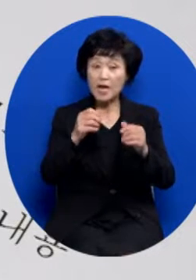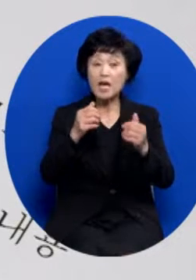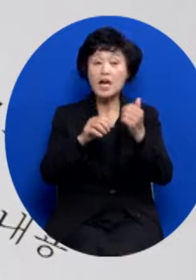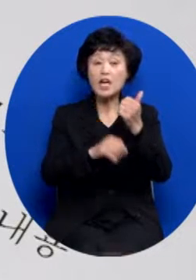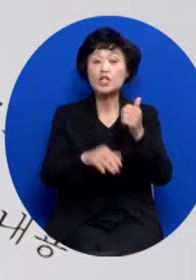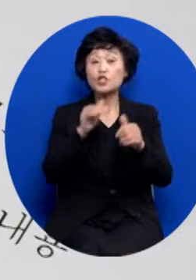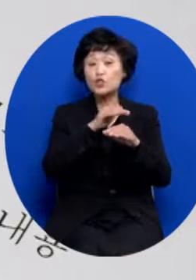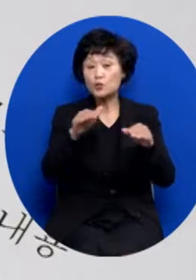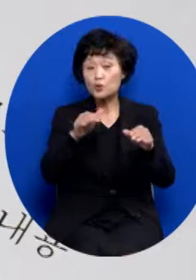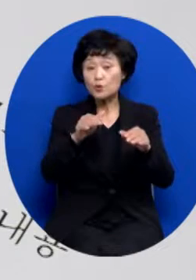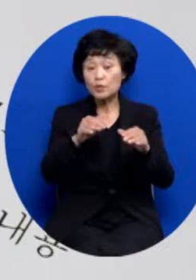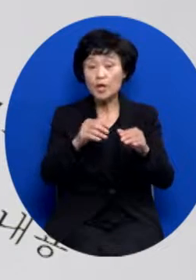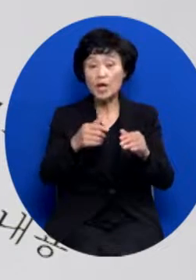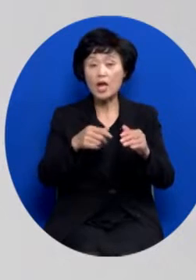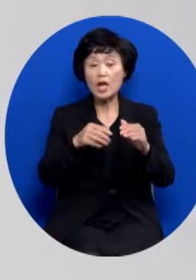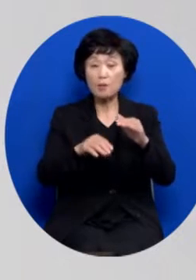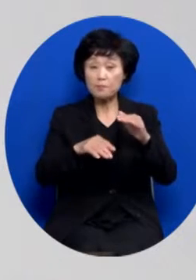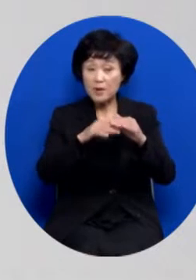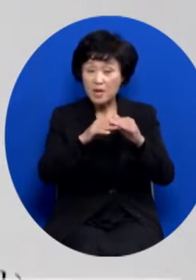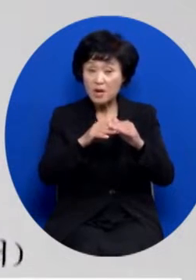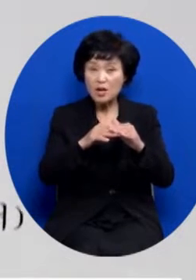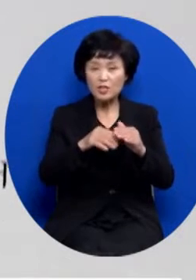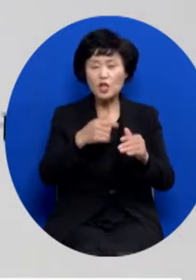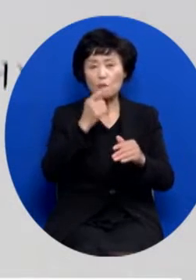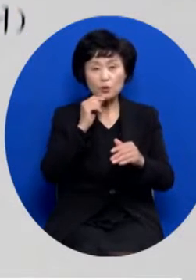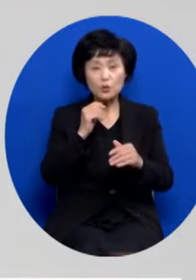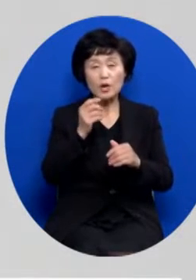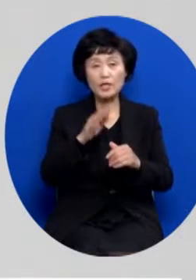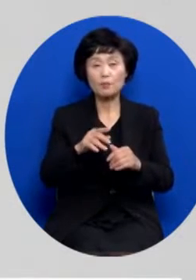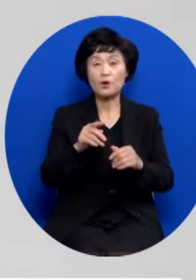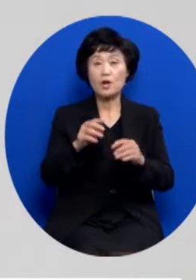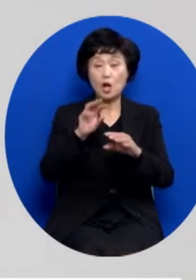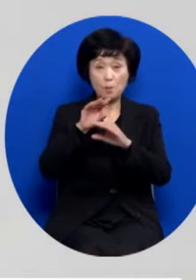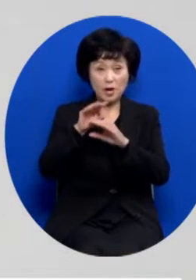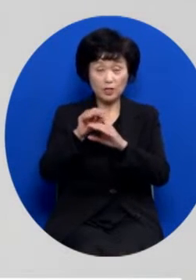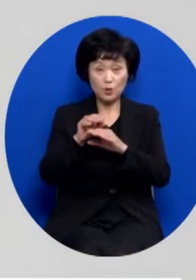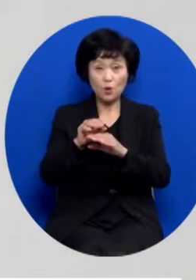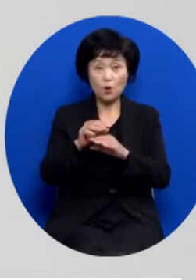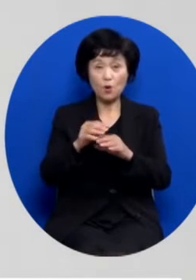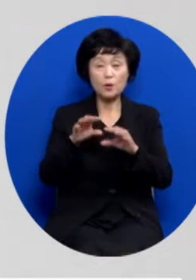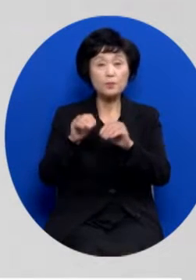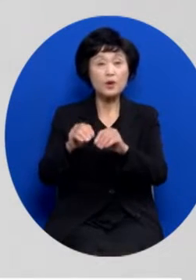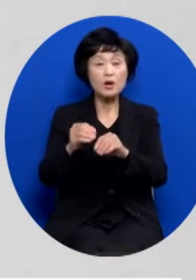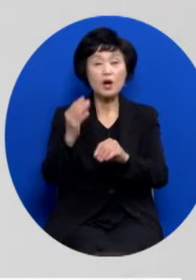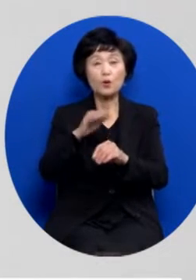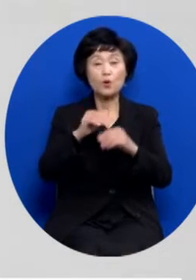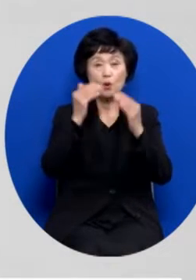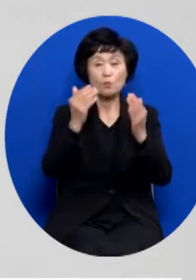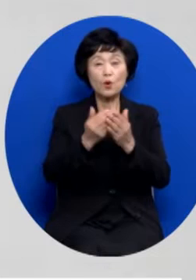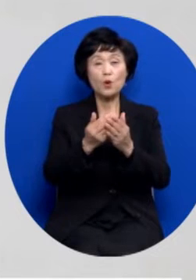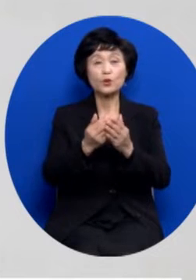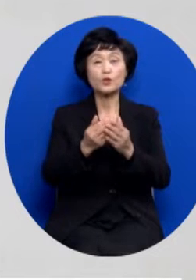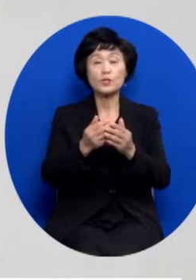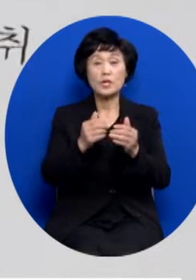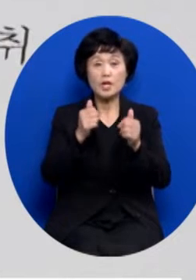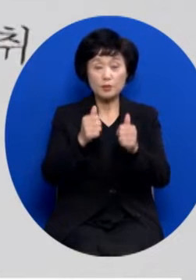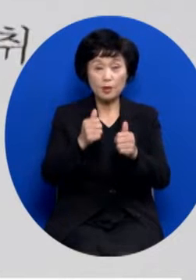볼 근거가 부족하다며 방통위의 제재조치 명령을 취소하고 모든 소송 비용은